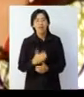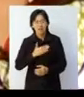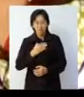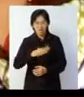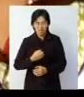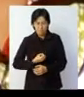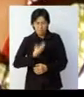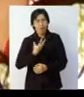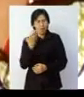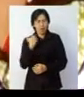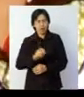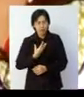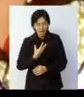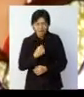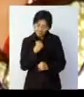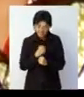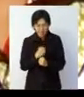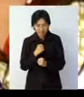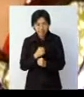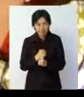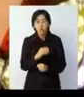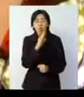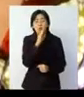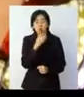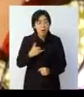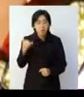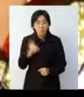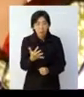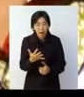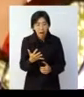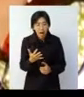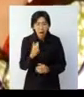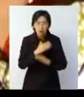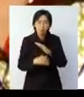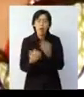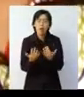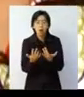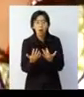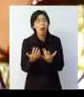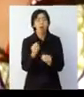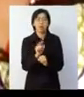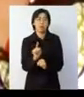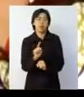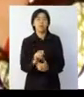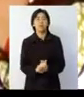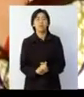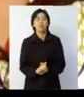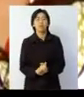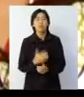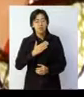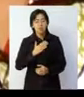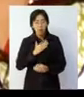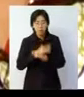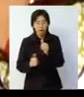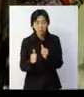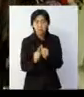ราก็เบื่อนะแต่เราก็ต้องทำเพราะว่าถ้าเราไม่มาเนี่ยคนพิการเขาก็ต้องรอเราใช่ไหมถ้าเรา